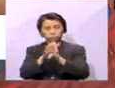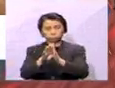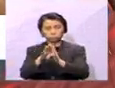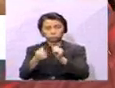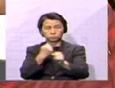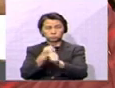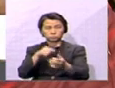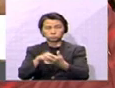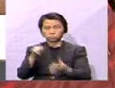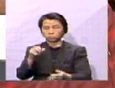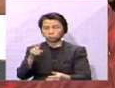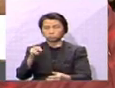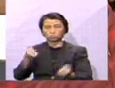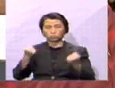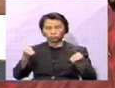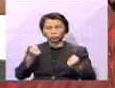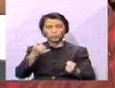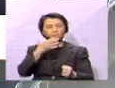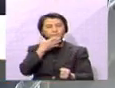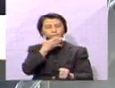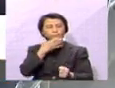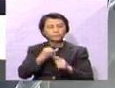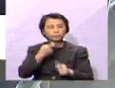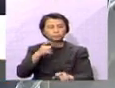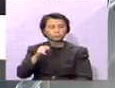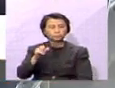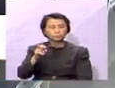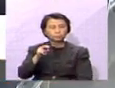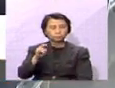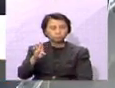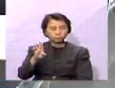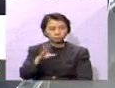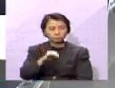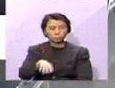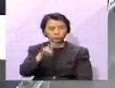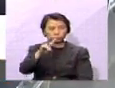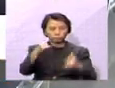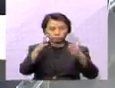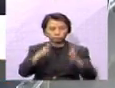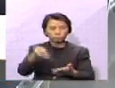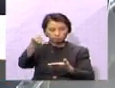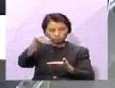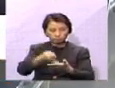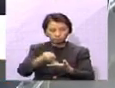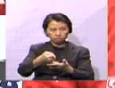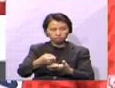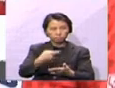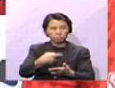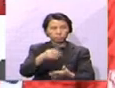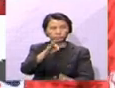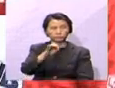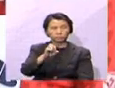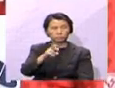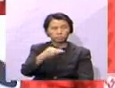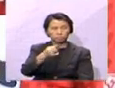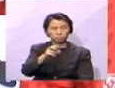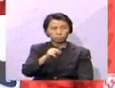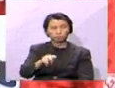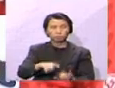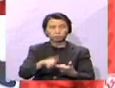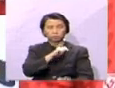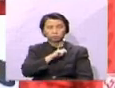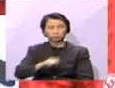tnb diperkuat enam pemain muda dari tnb thunderb selain dua pemain import tempatan iaitu Firhan Asari dan Tengku